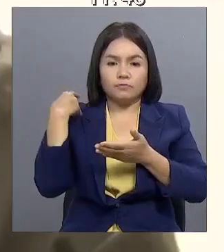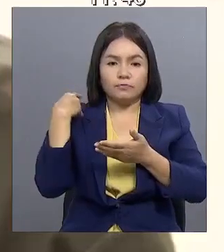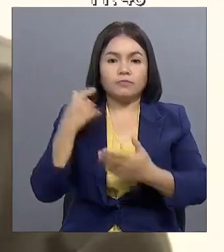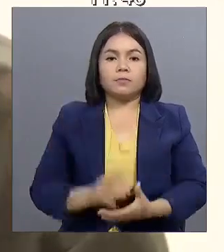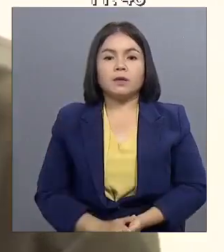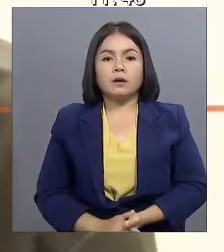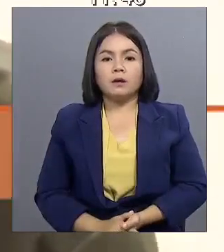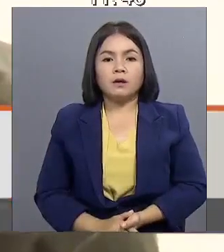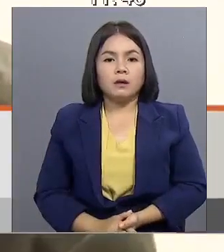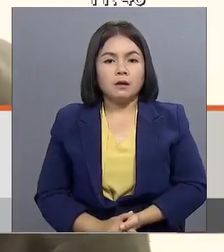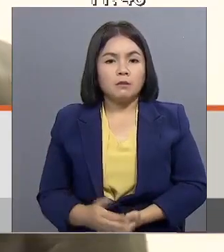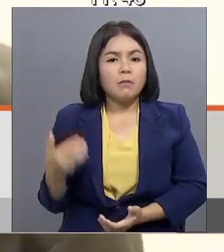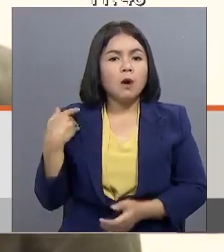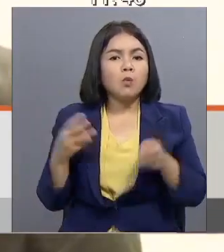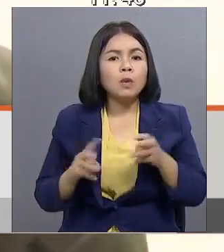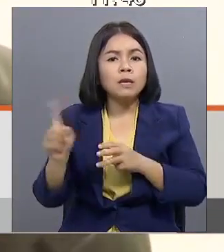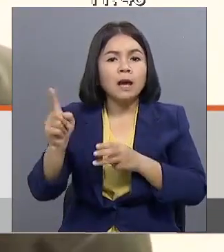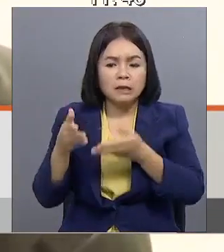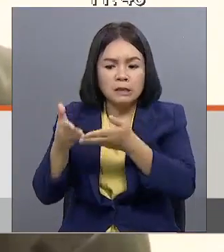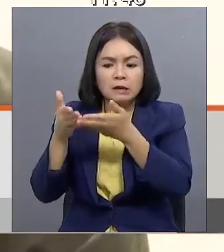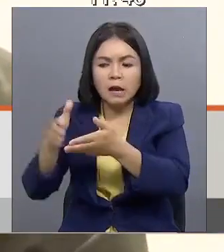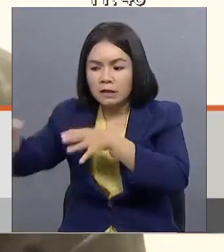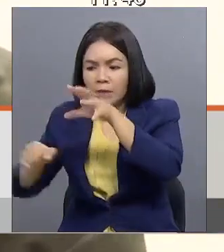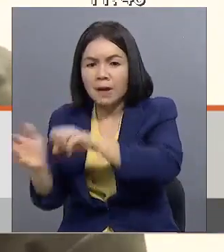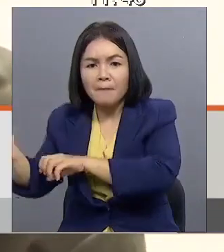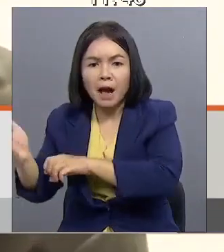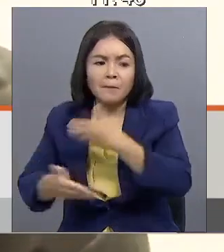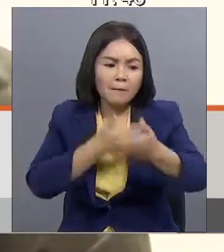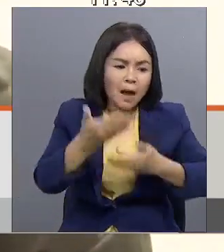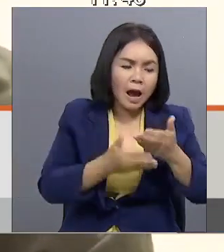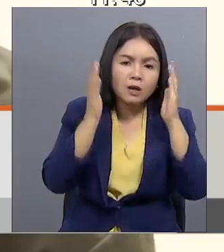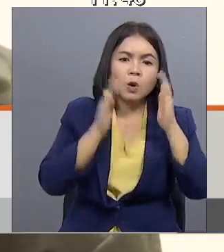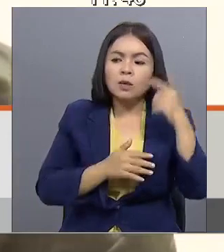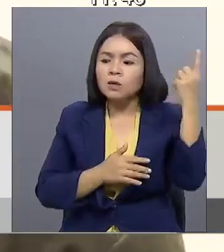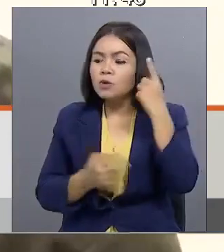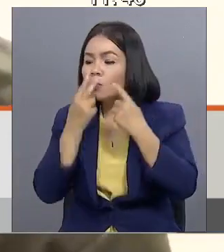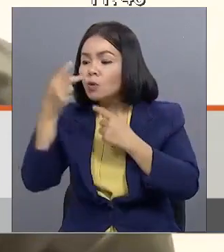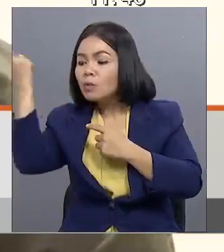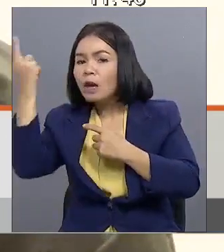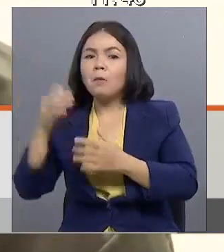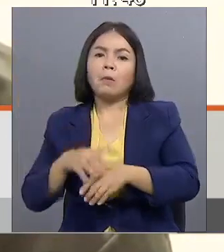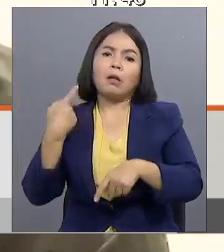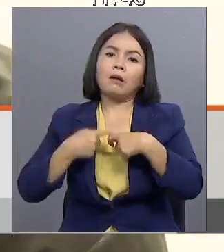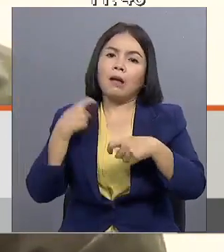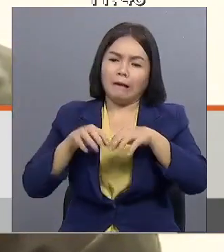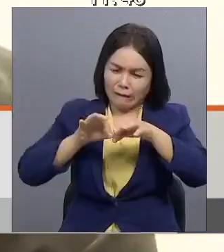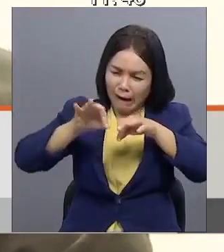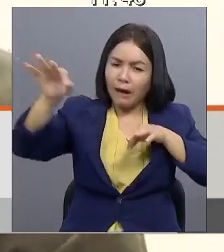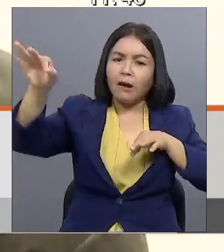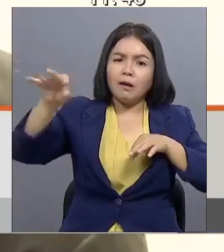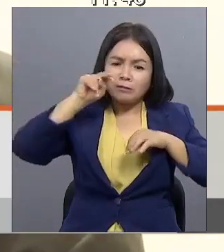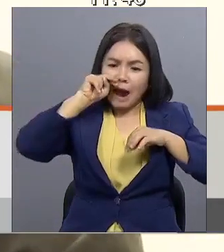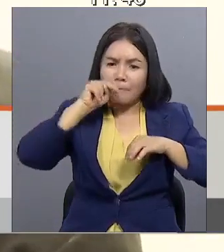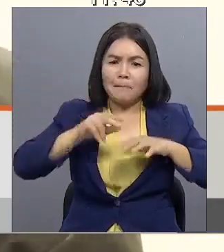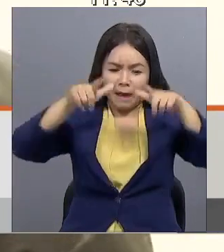เวลาจะลงจะขึ้นมาขายปลาหรือว่านักท่องเที่ยวผู้จะมาเอวเนาะมันก็มาไม่ได้ละมันขาดสะบั้น